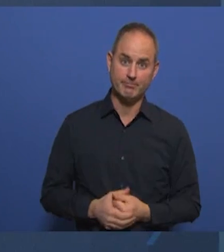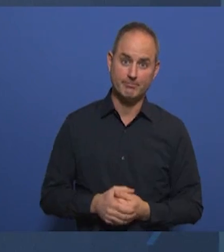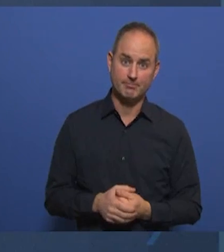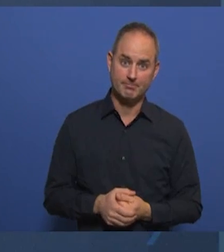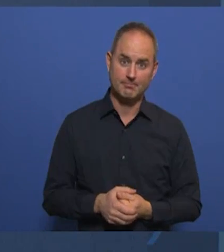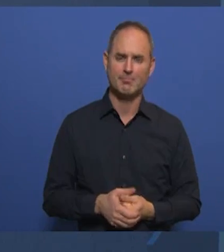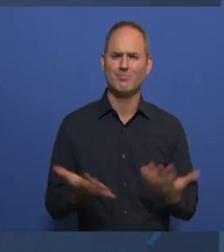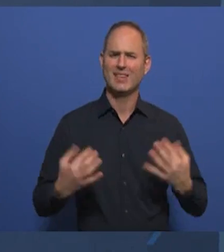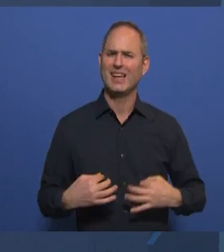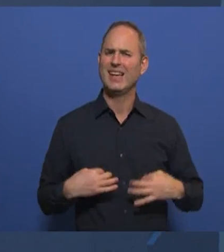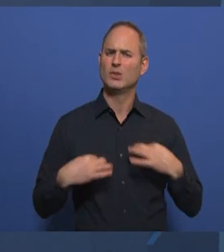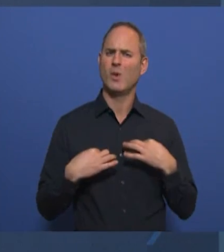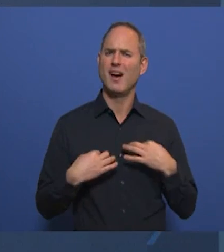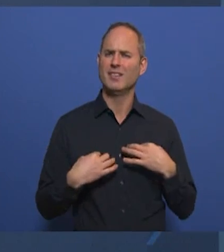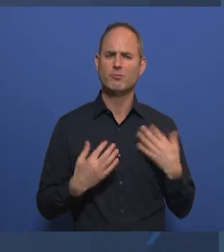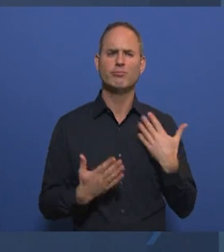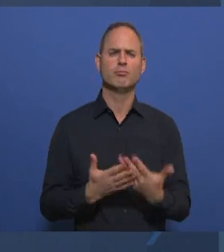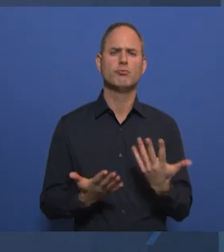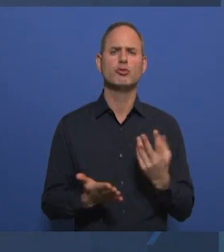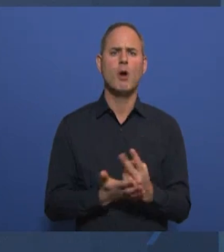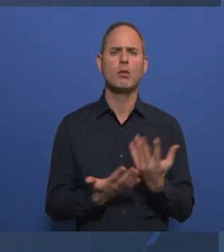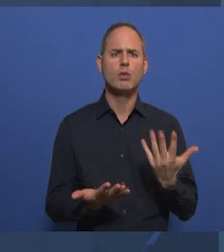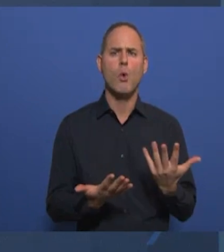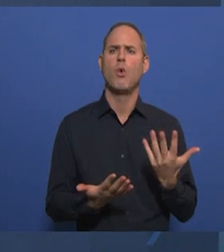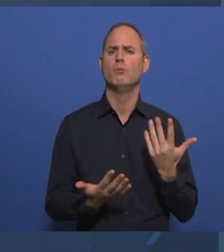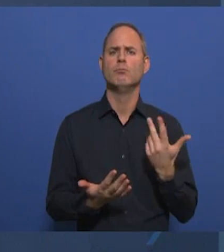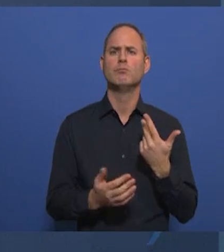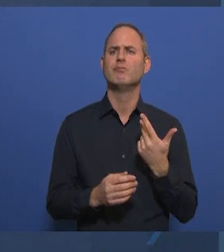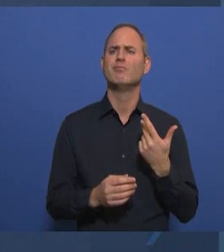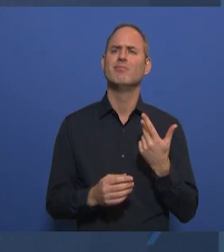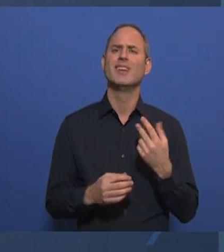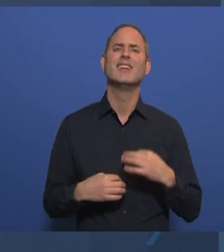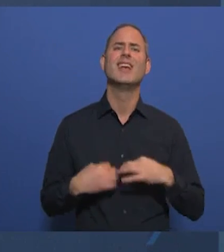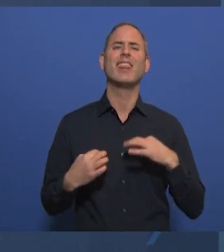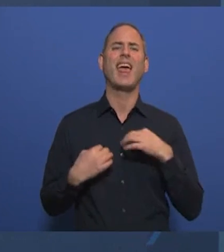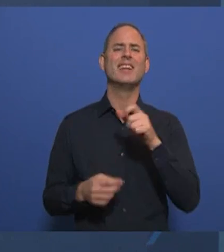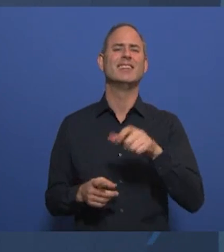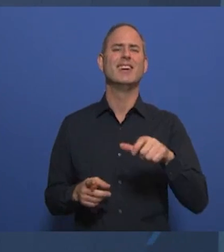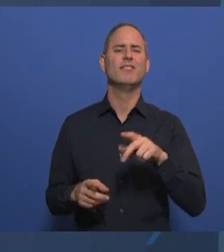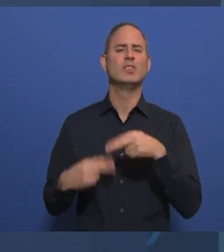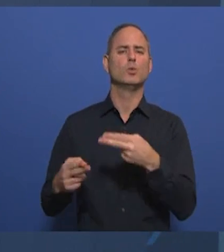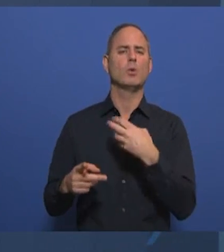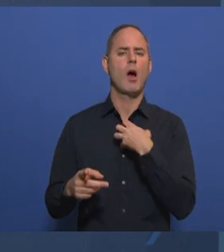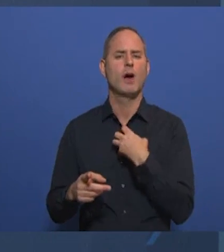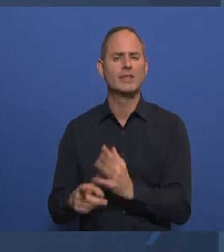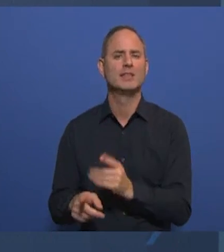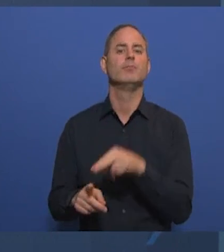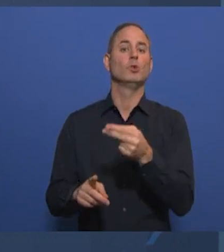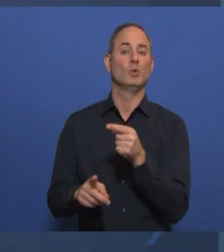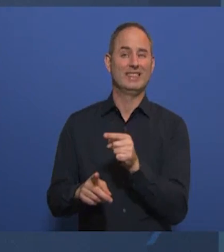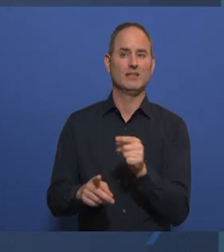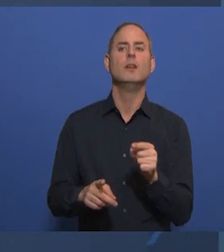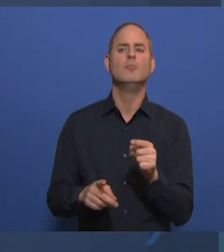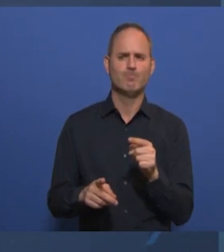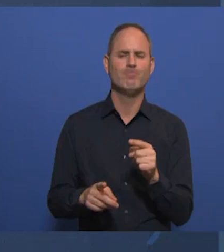Impfstatus gesprochen. Bund und Länder haben in der vorvergangenen Woche gemeinsam beschlossen, dass das Robert-Koch-Institut